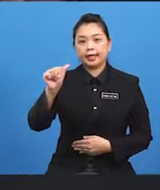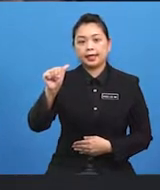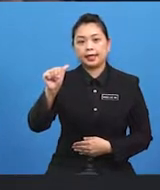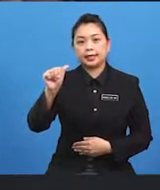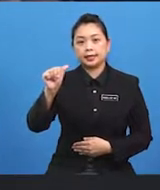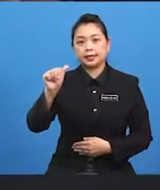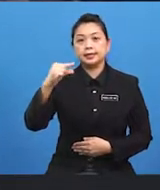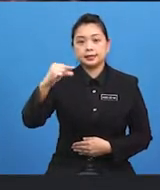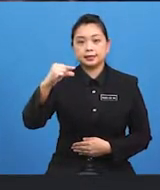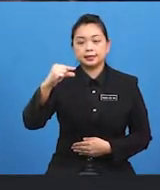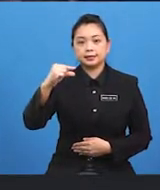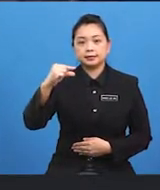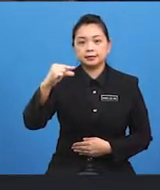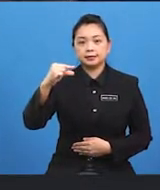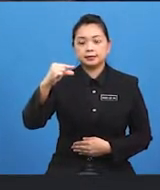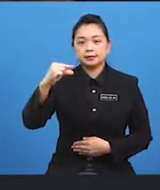G,